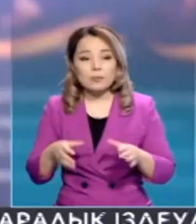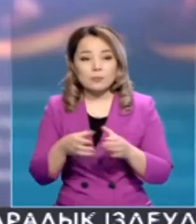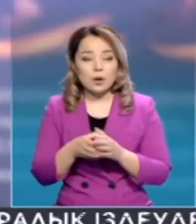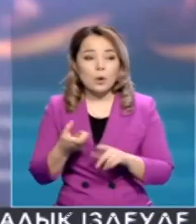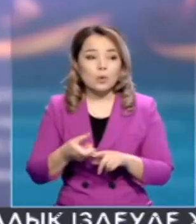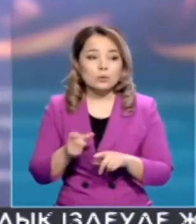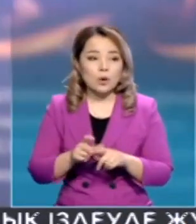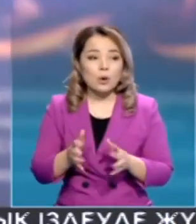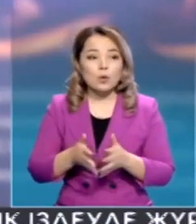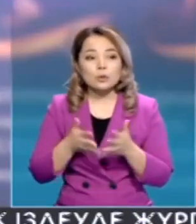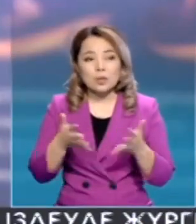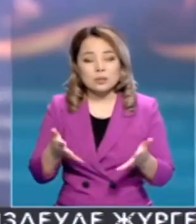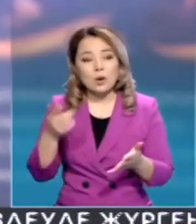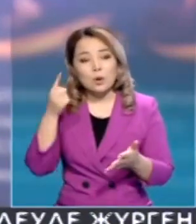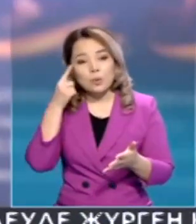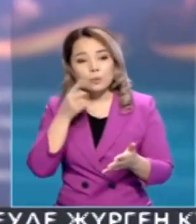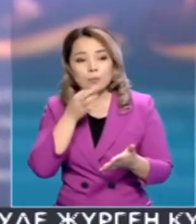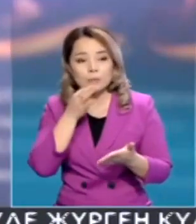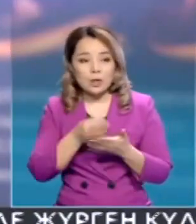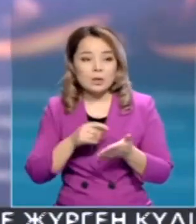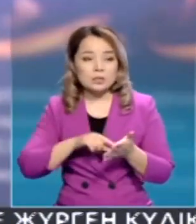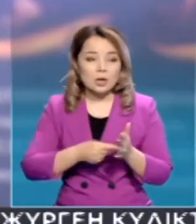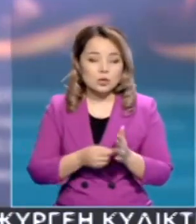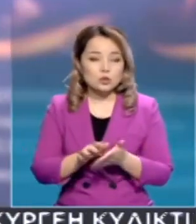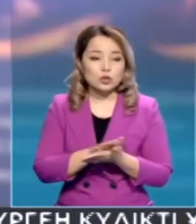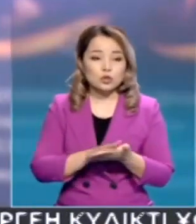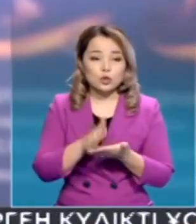бір ойға саламыз деген мақсат